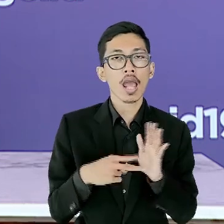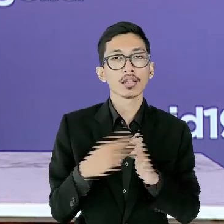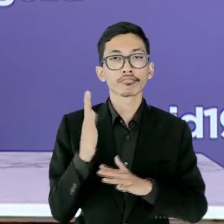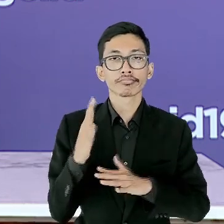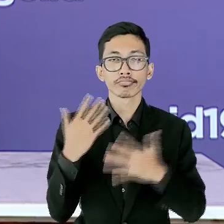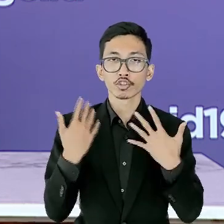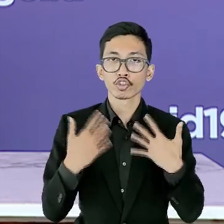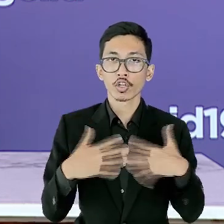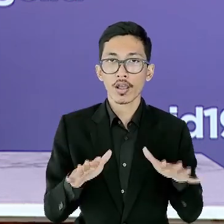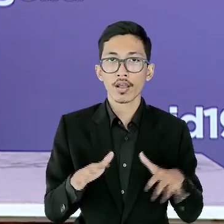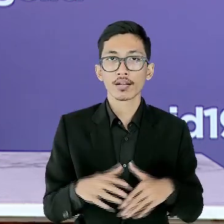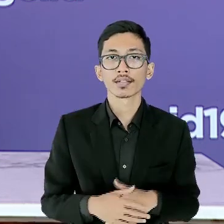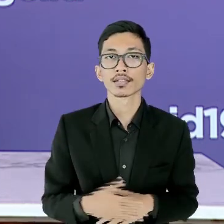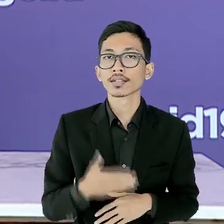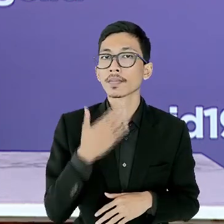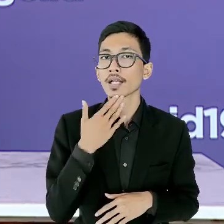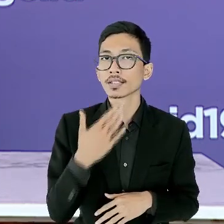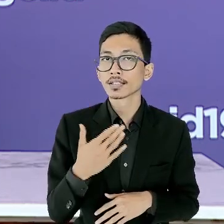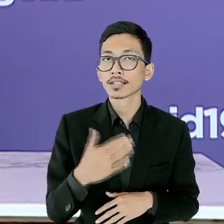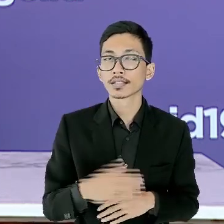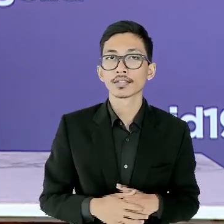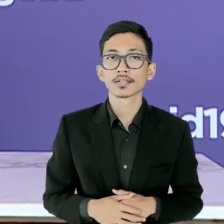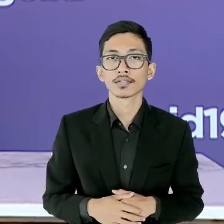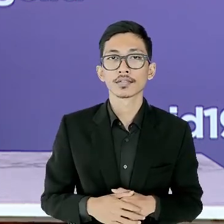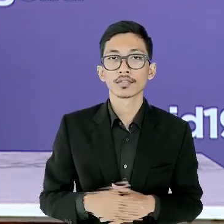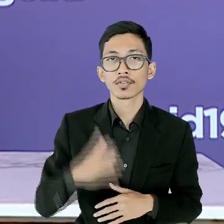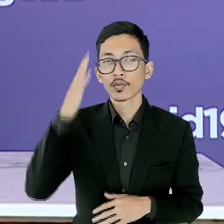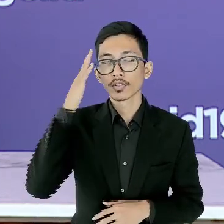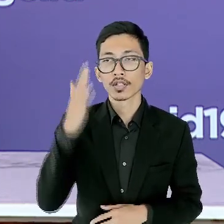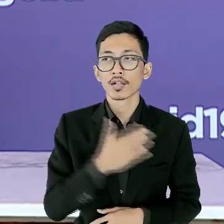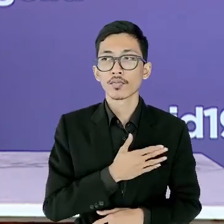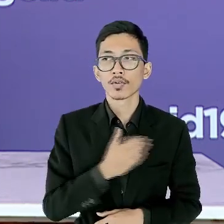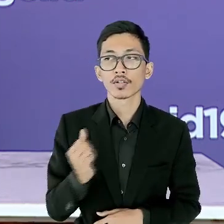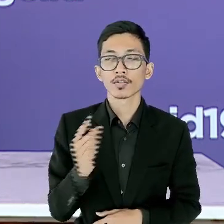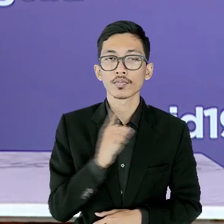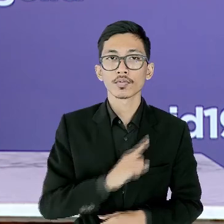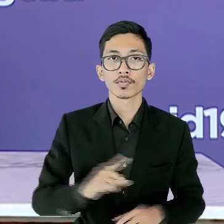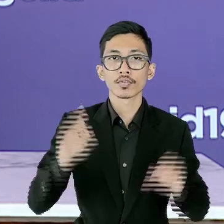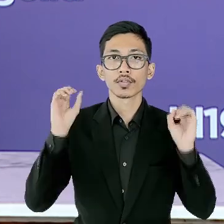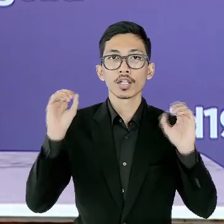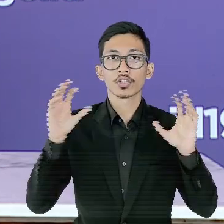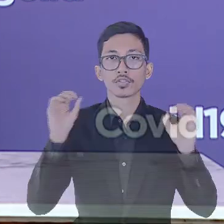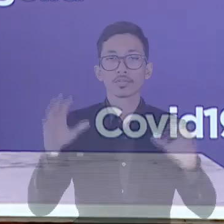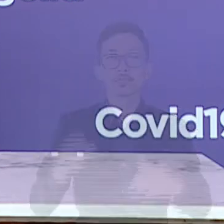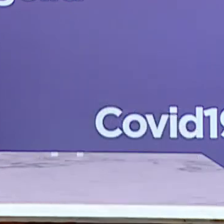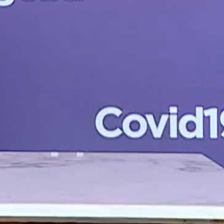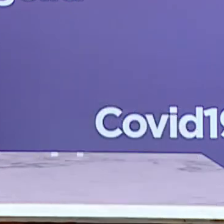Terima kasih atas perhatiannya. Wassalamualaikum warahmatullahi wabarakatuh.